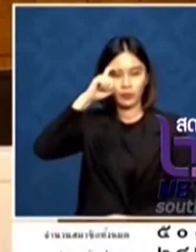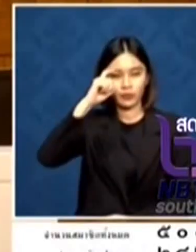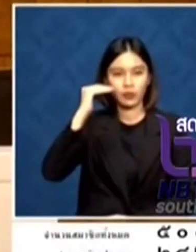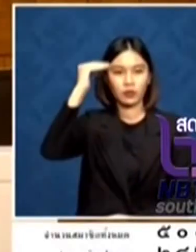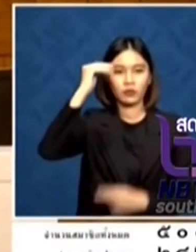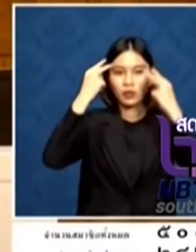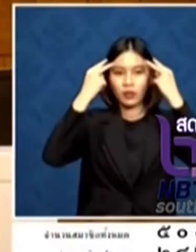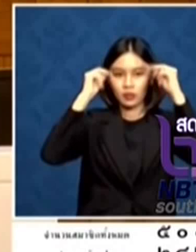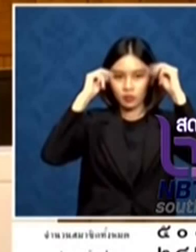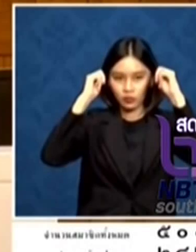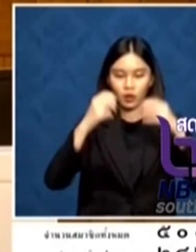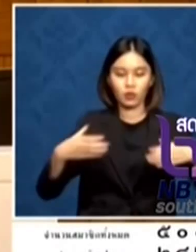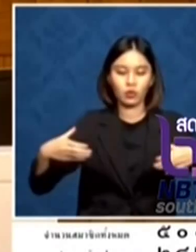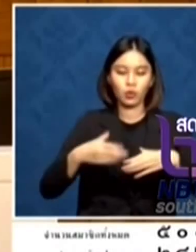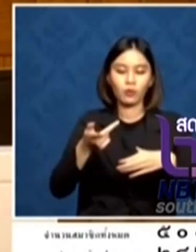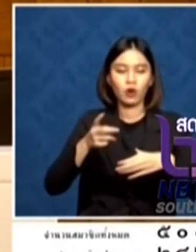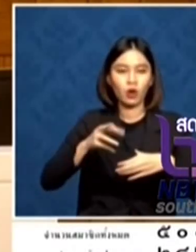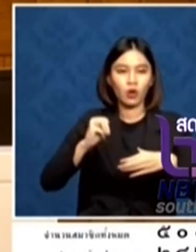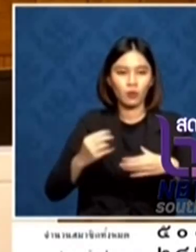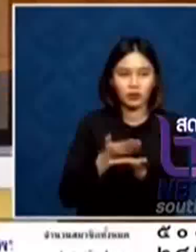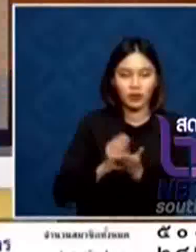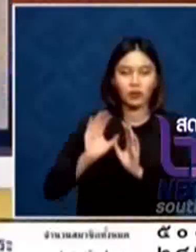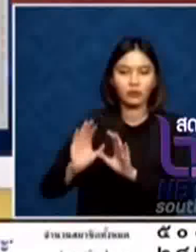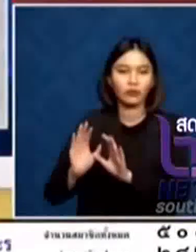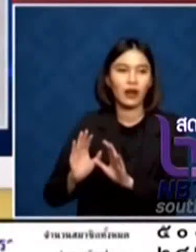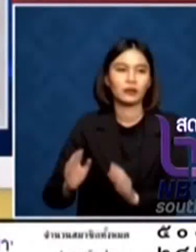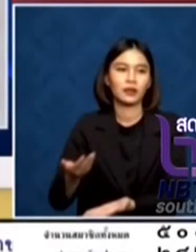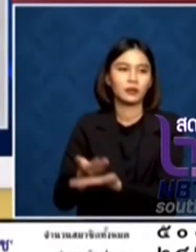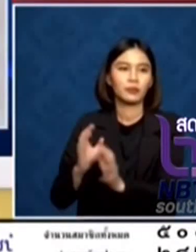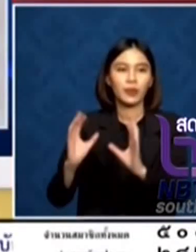และเพื่อสร้างขีดความสามารถให้กับประเทศชาติต่อไปนั่นเองค่ะ